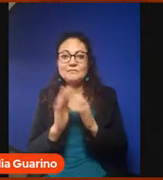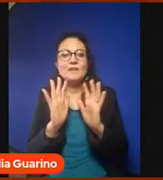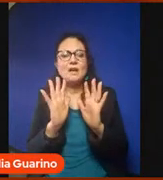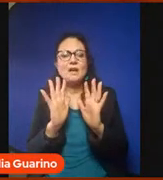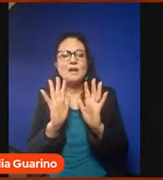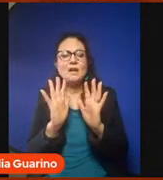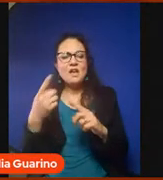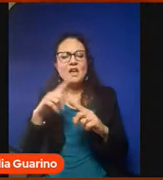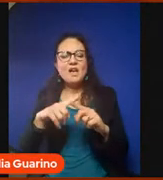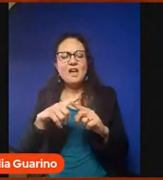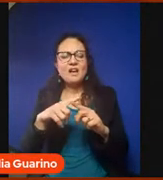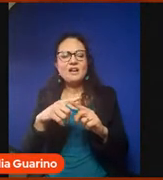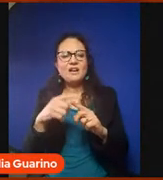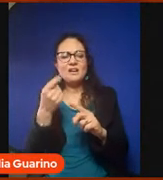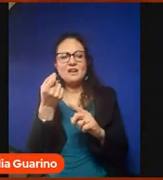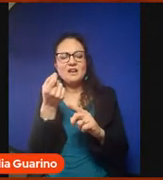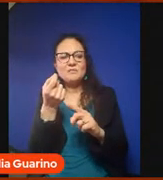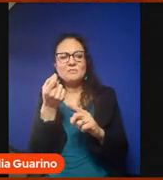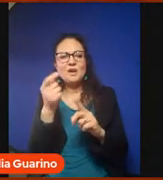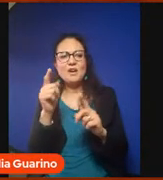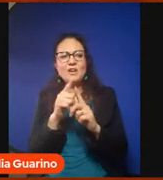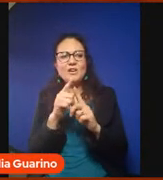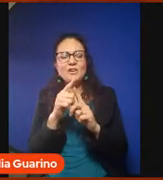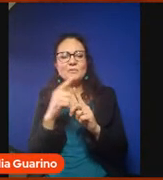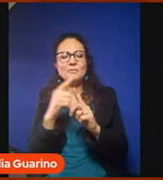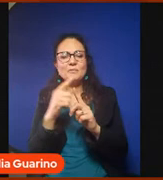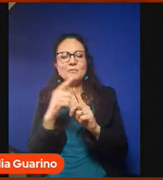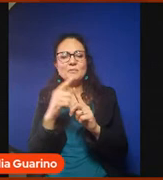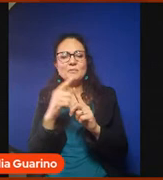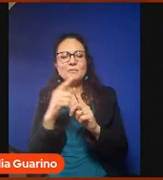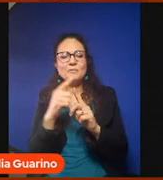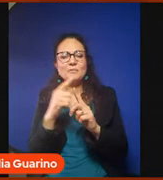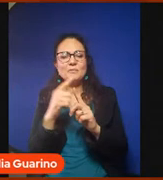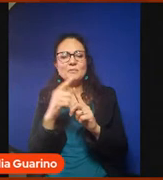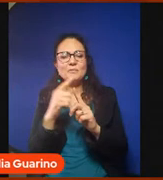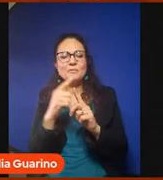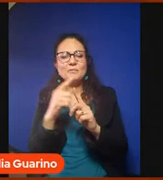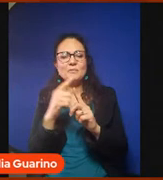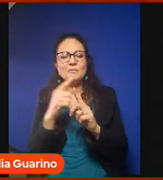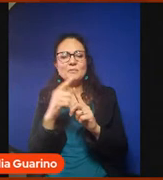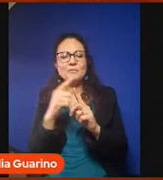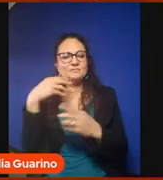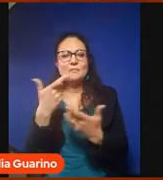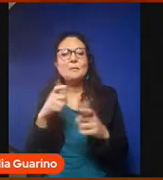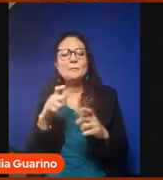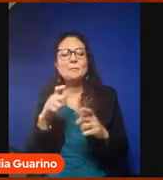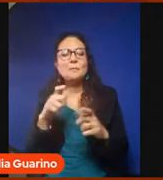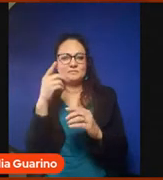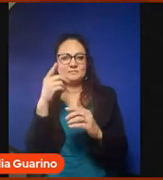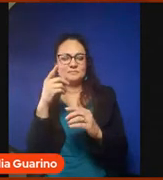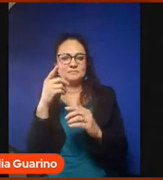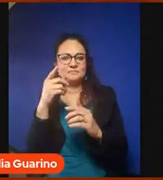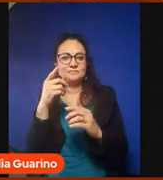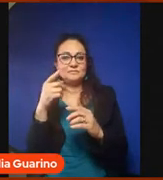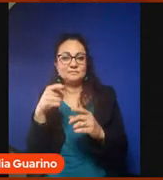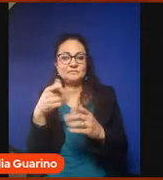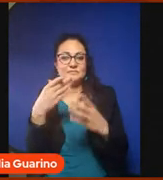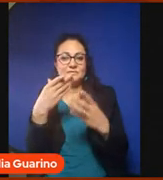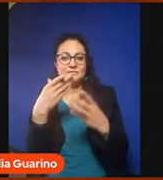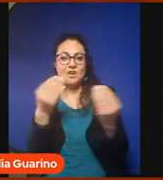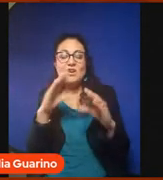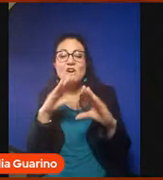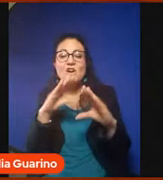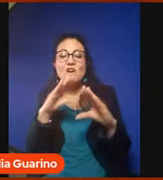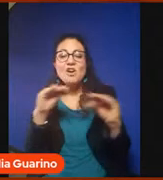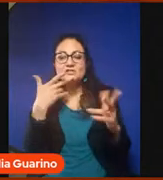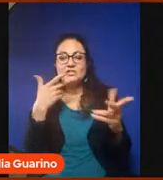di raziocinio, perché le cose che sono state poste questa sera indicano non solo una